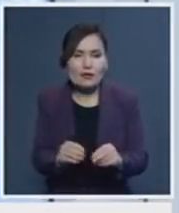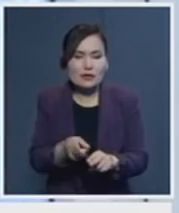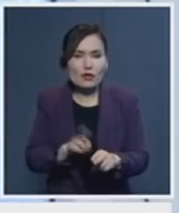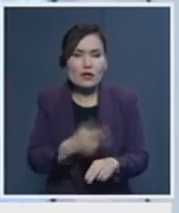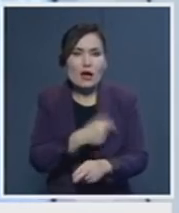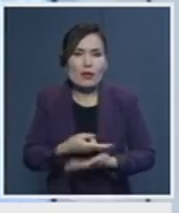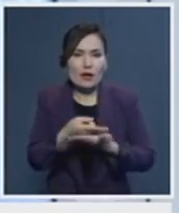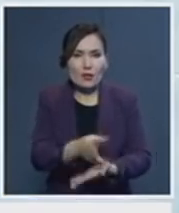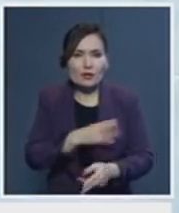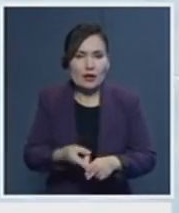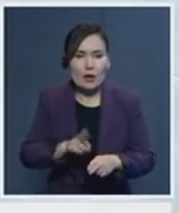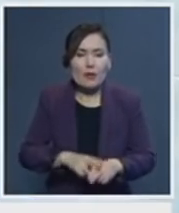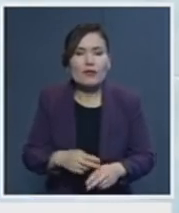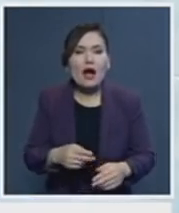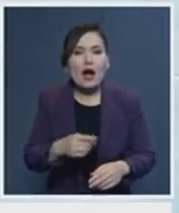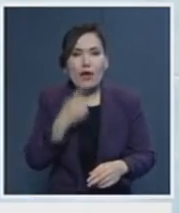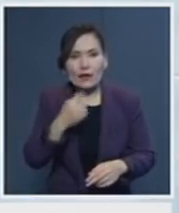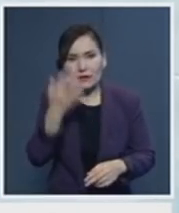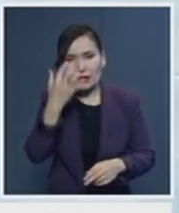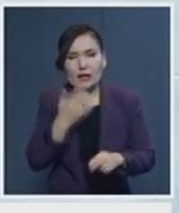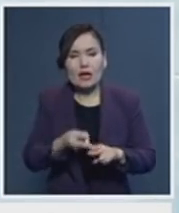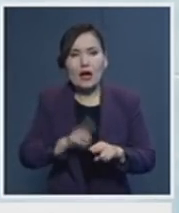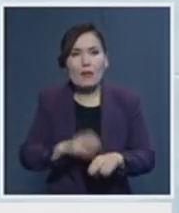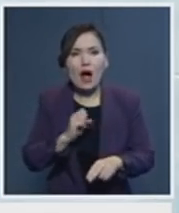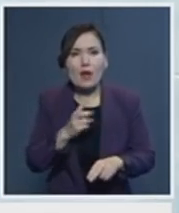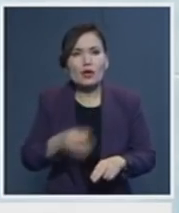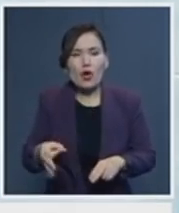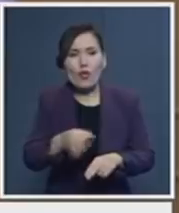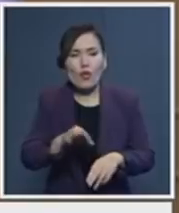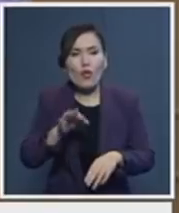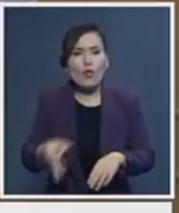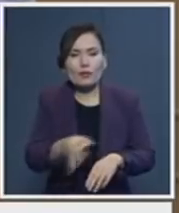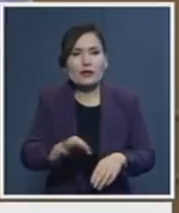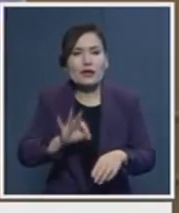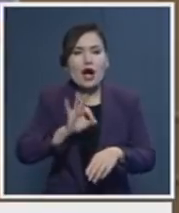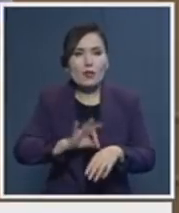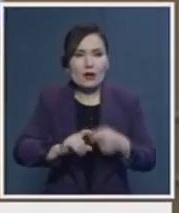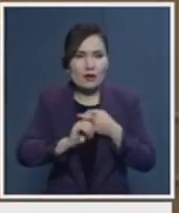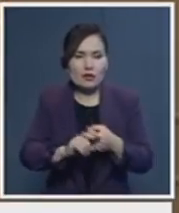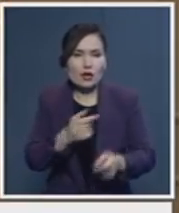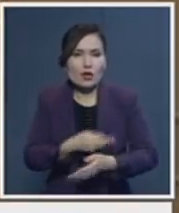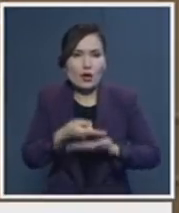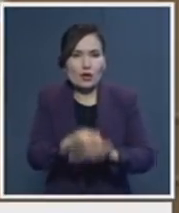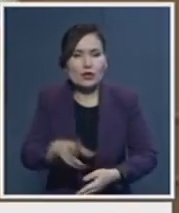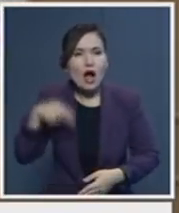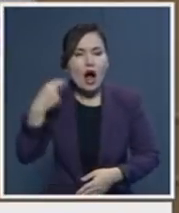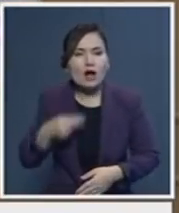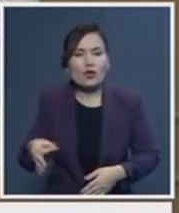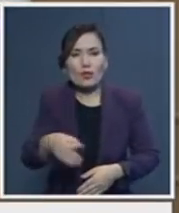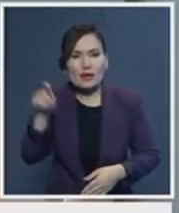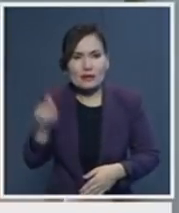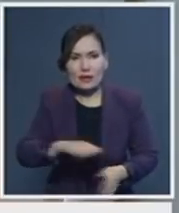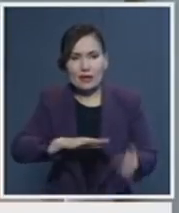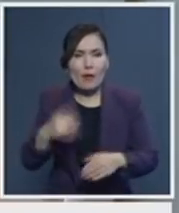тартқан. Дәрігерлердің айтуынша, балалардың бірі қызылшаны Ақмола облысынан жұқтырып келген. Ақтөбеге келгесін басқаларына жұққан. Облыста